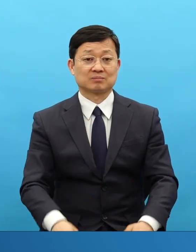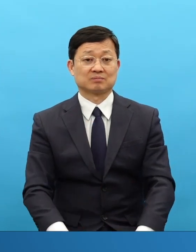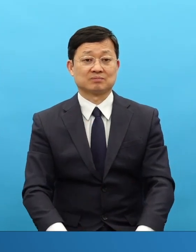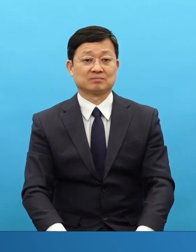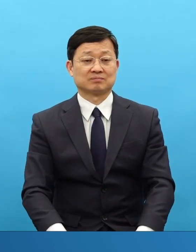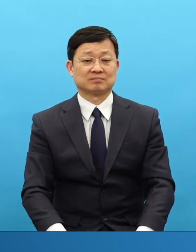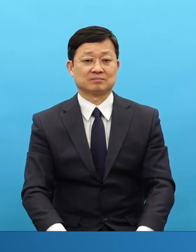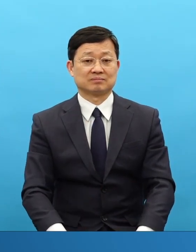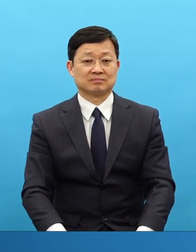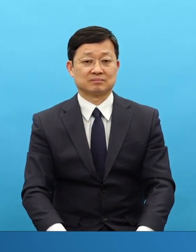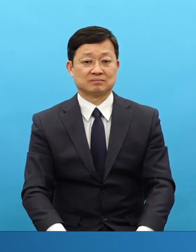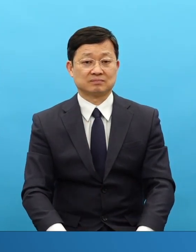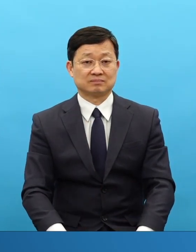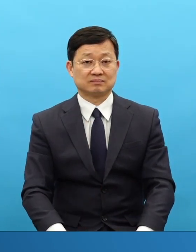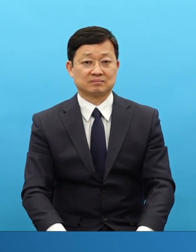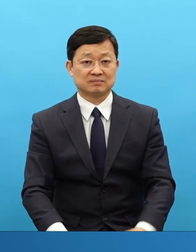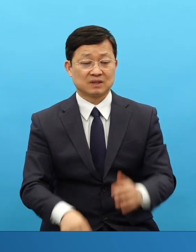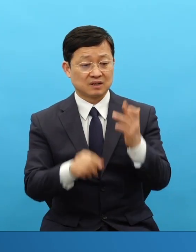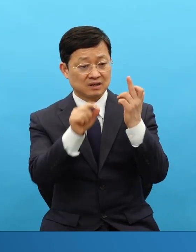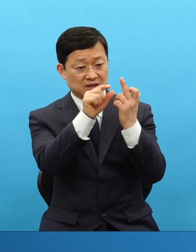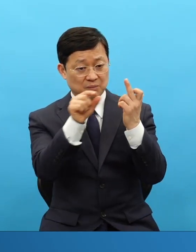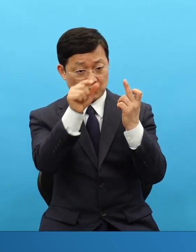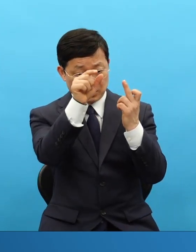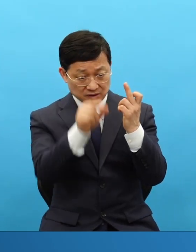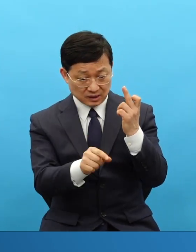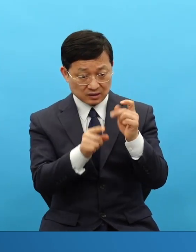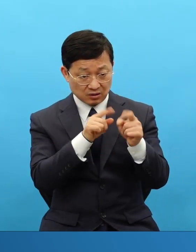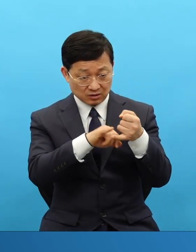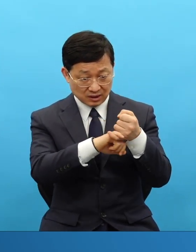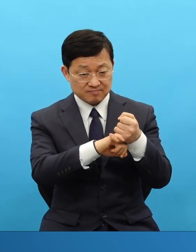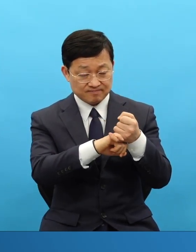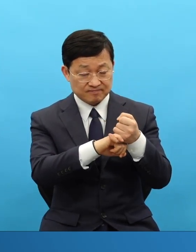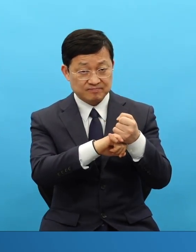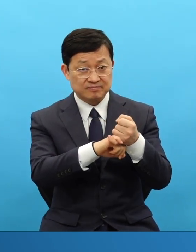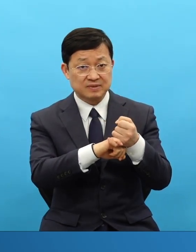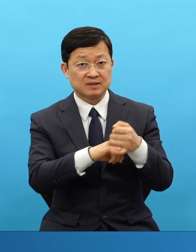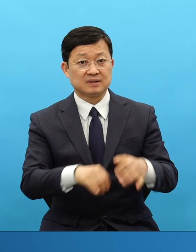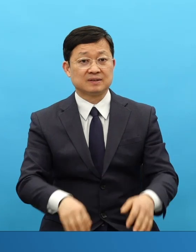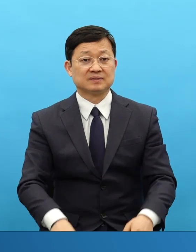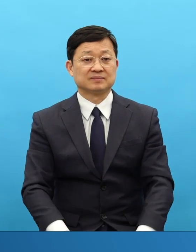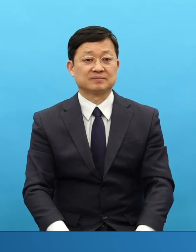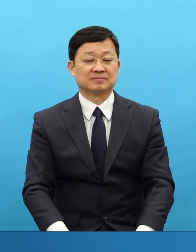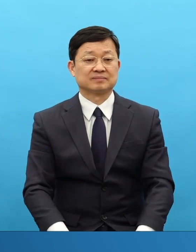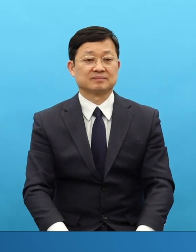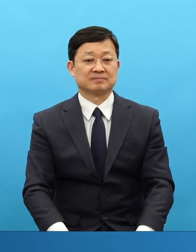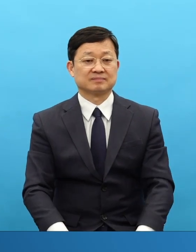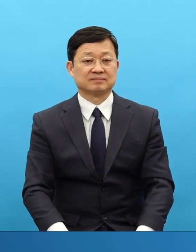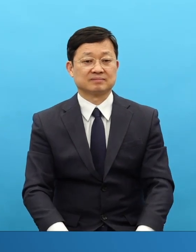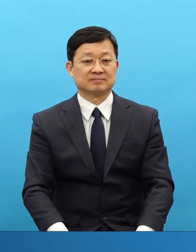그래서 갈보리산 은양을 이미 잘 아시는데 여러분들이 느껴야 되는 부분은 뭐냐